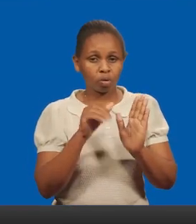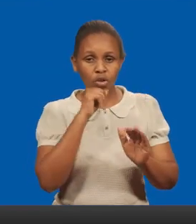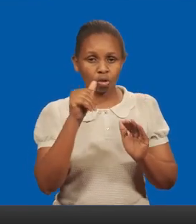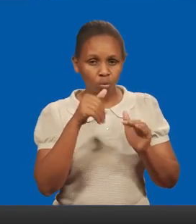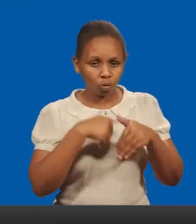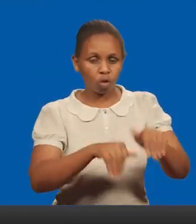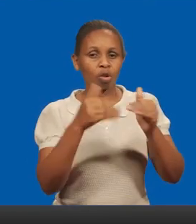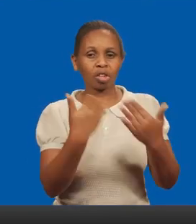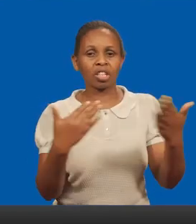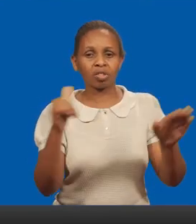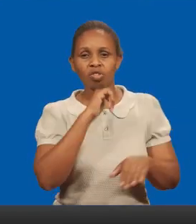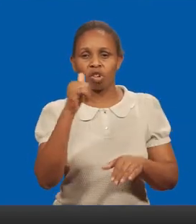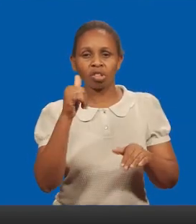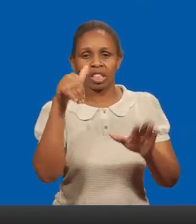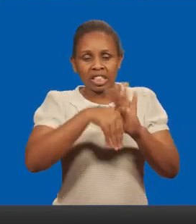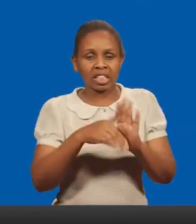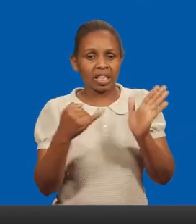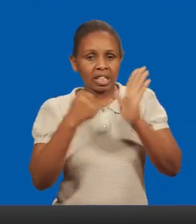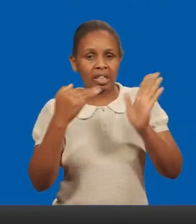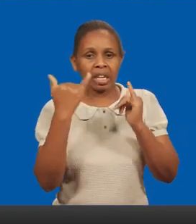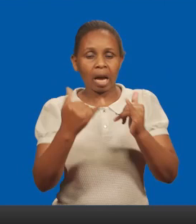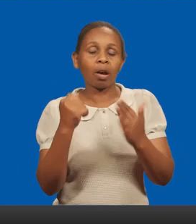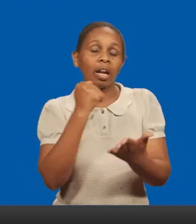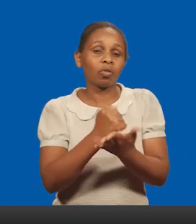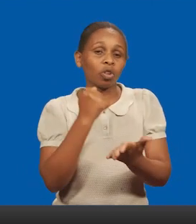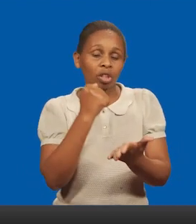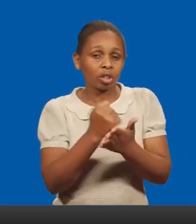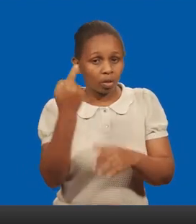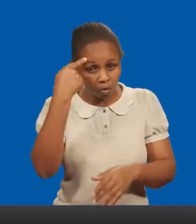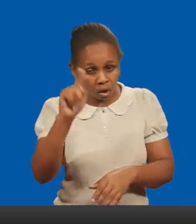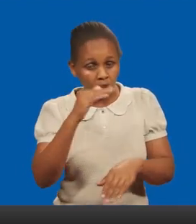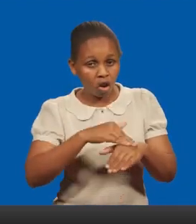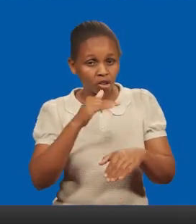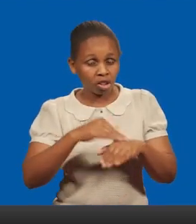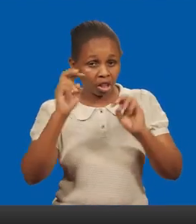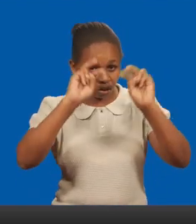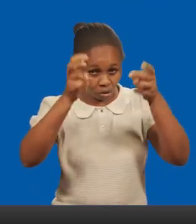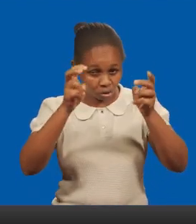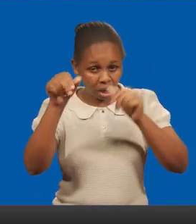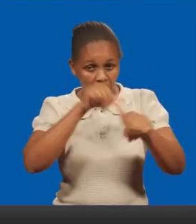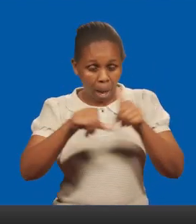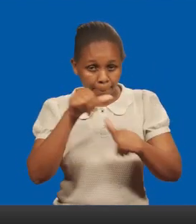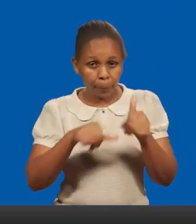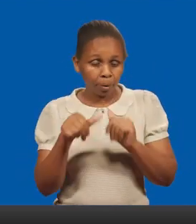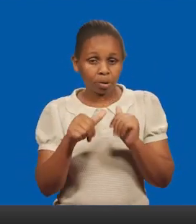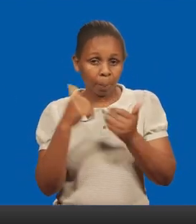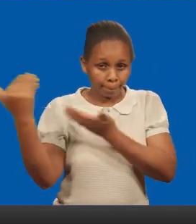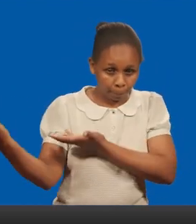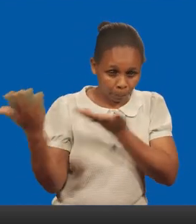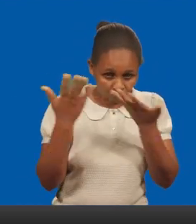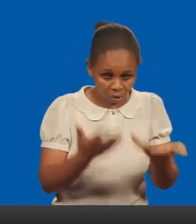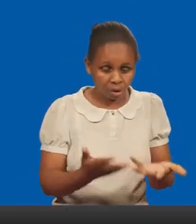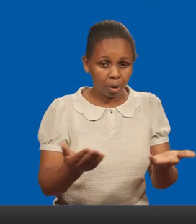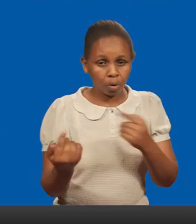yasiyoendana nayo. Eventually, what we have been advocating for largely on matters that